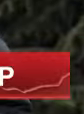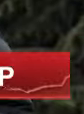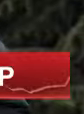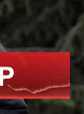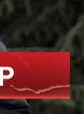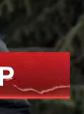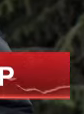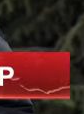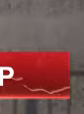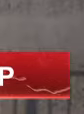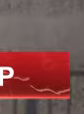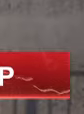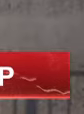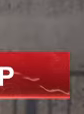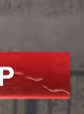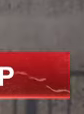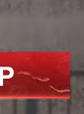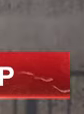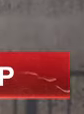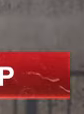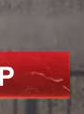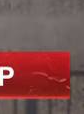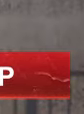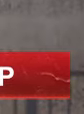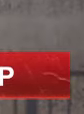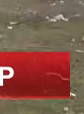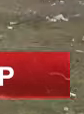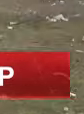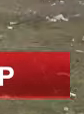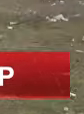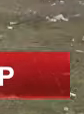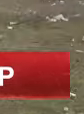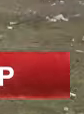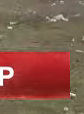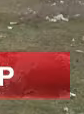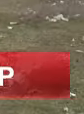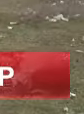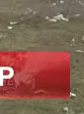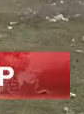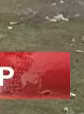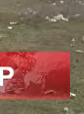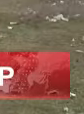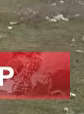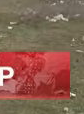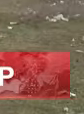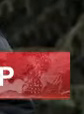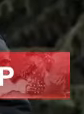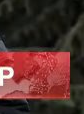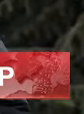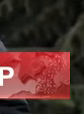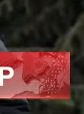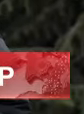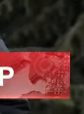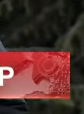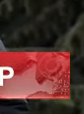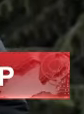Алматы облысында 100-ден астам оқушы төбелесті. Жасөспірімдер арасындағы араздыққа не себеп, енді олар қандай жазаға тартылады? Бұл туралы